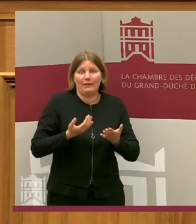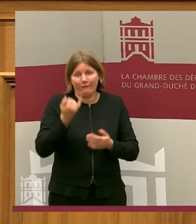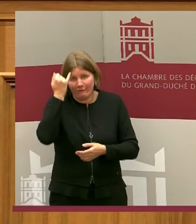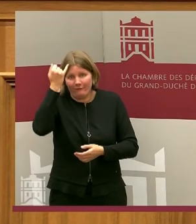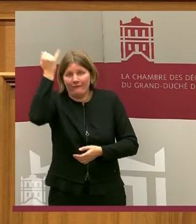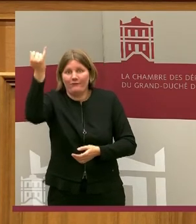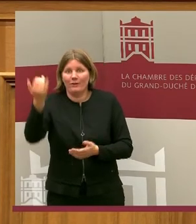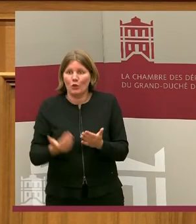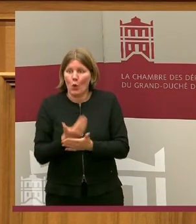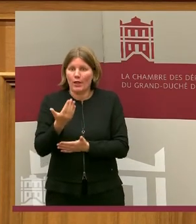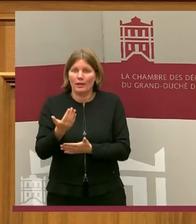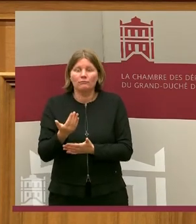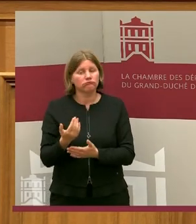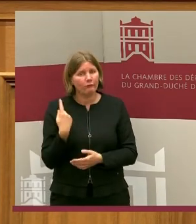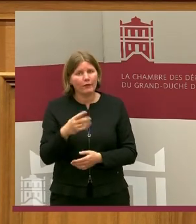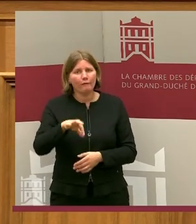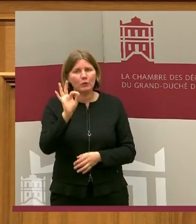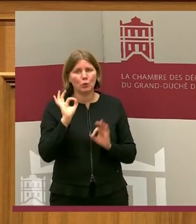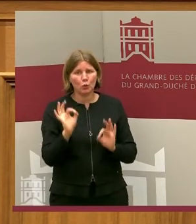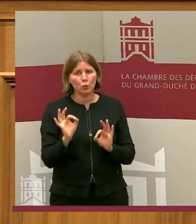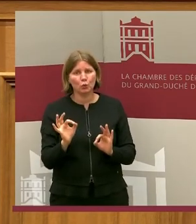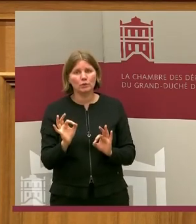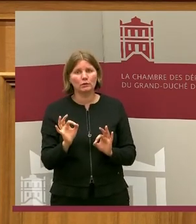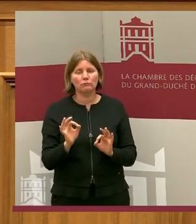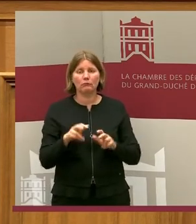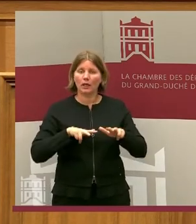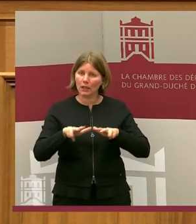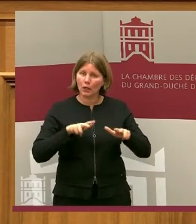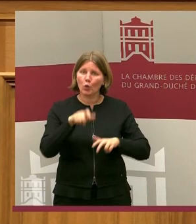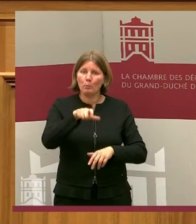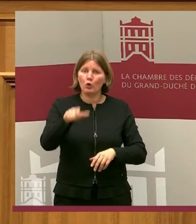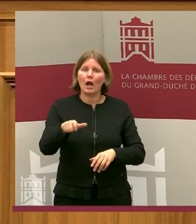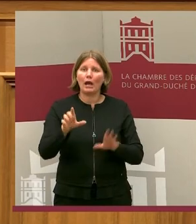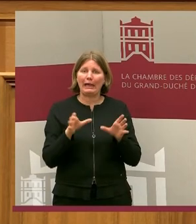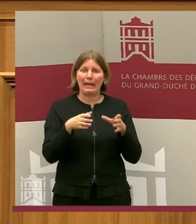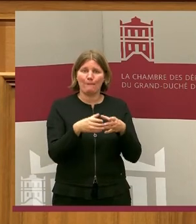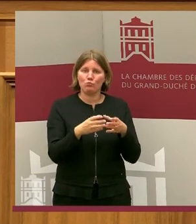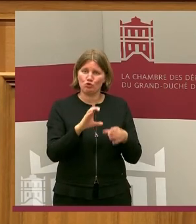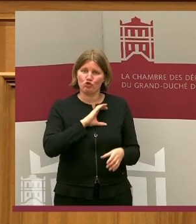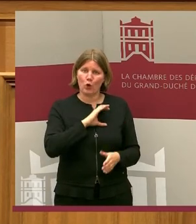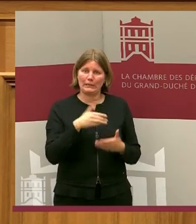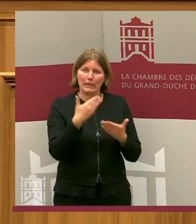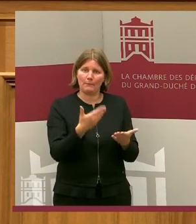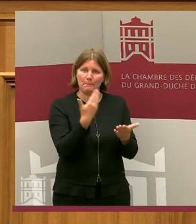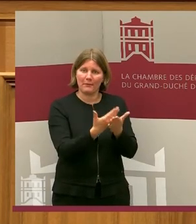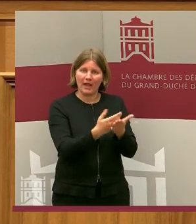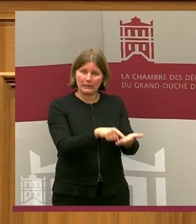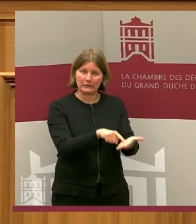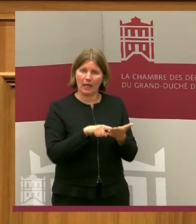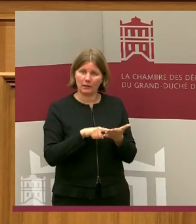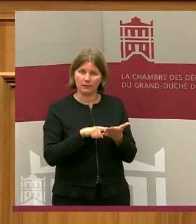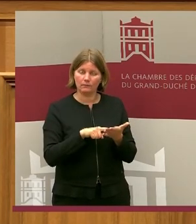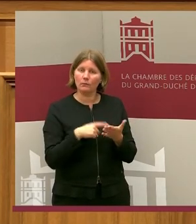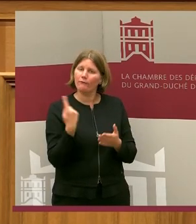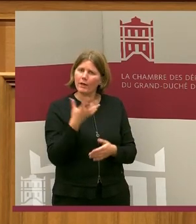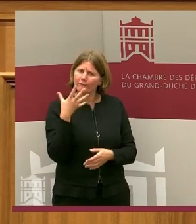Wir fanden es gut, dass die Regierung so einem Bürgergremium Chance gehen hat, für sich zu beweisen. Ich stelle